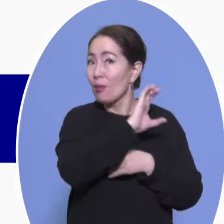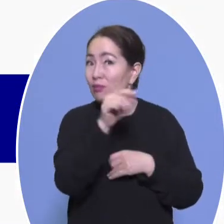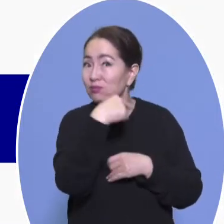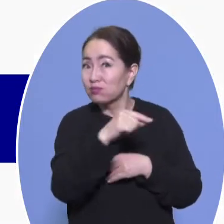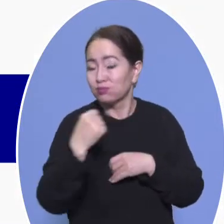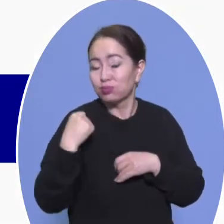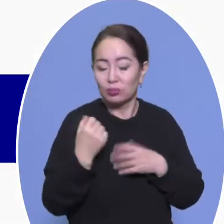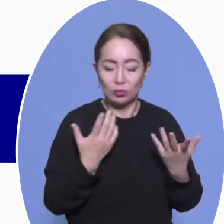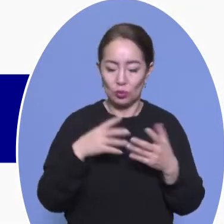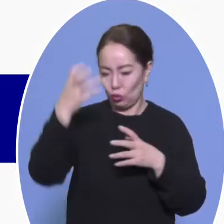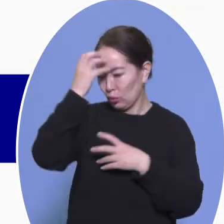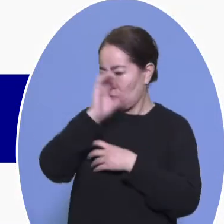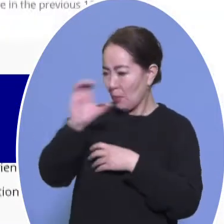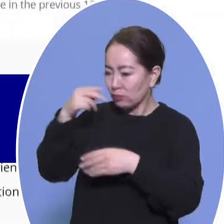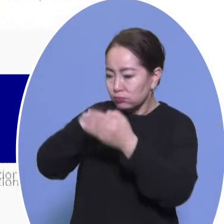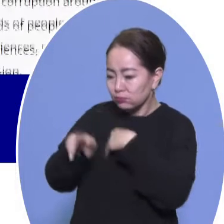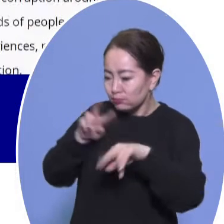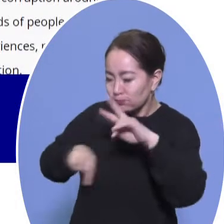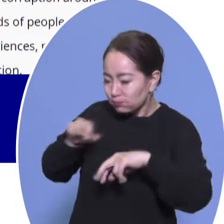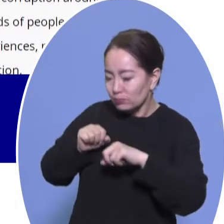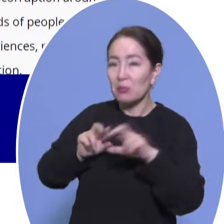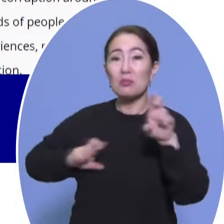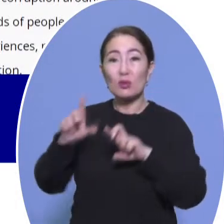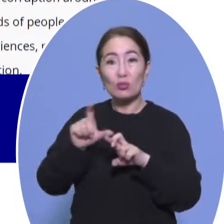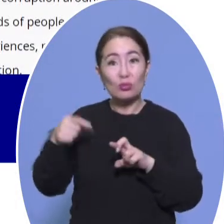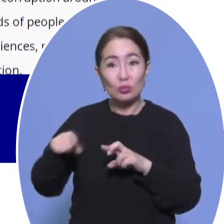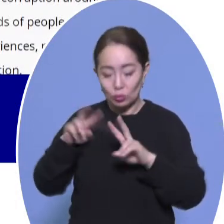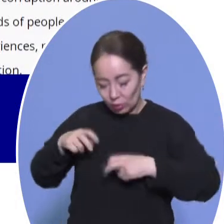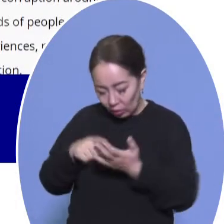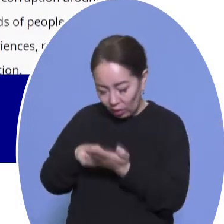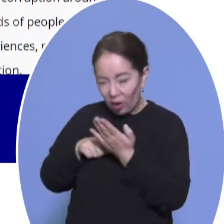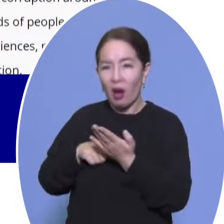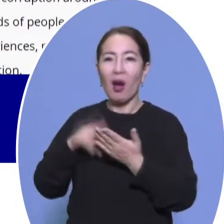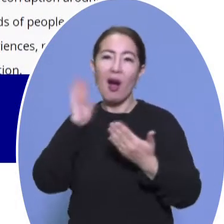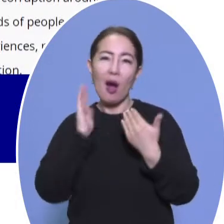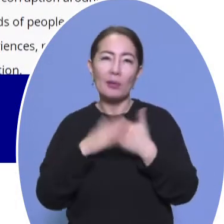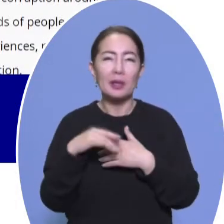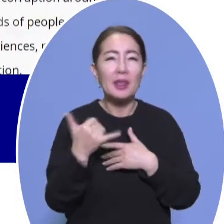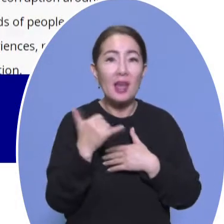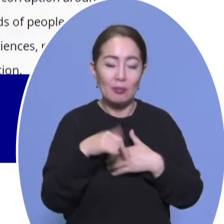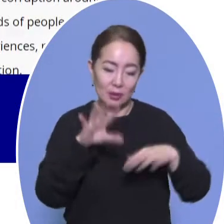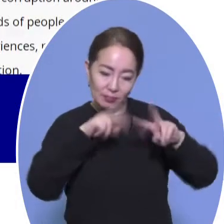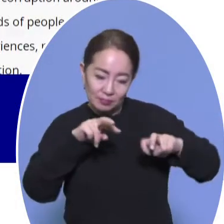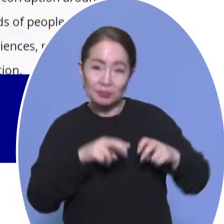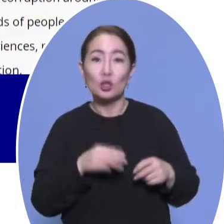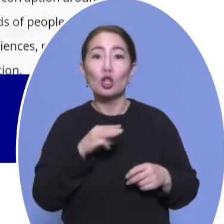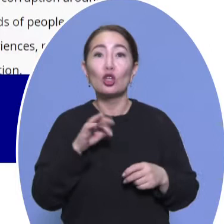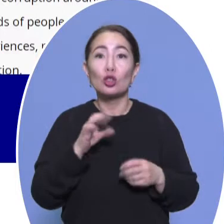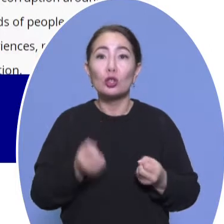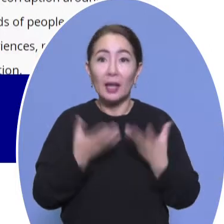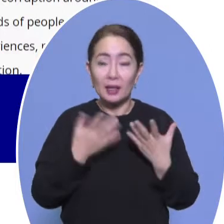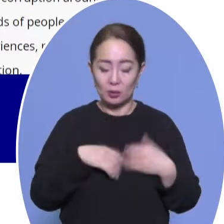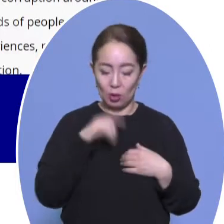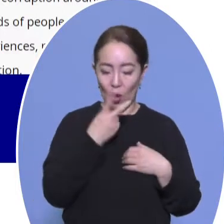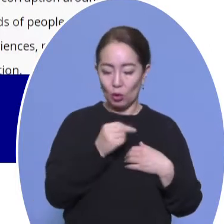орнуудын төрийн албан дахь авилгын талаар шинжээч бизнес эрхлэгчдийн судалгаанд үндэслэн авилгын төсөөллийн индексийг боловсруулдаг. За индексийн дүнгээр Монгол улс